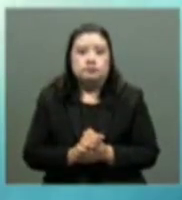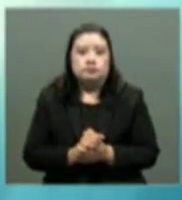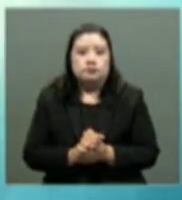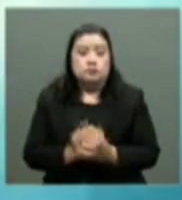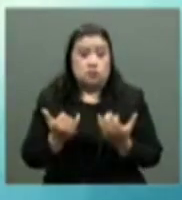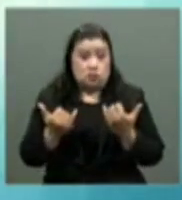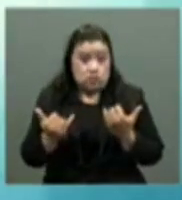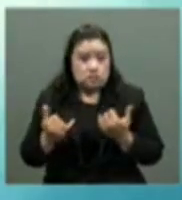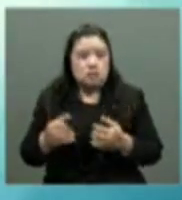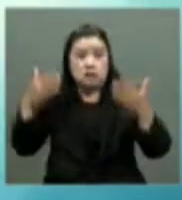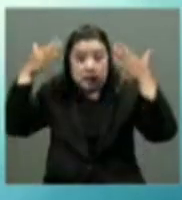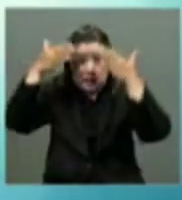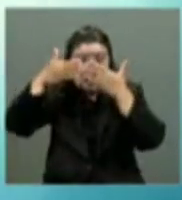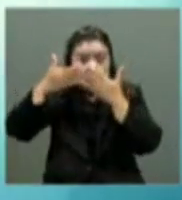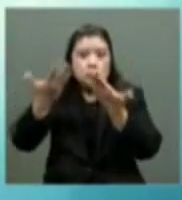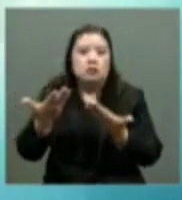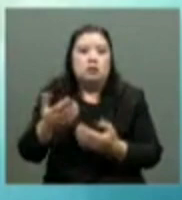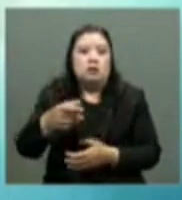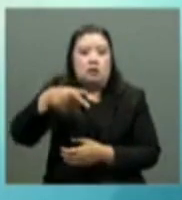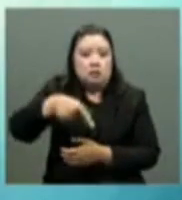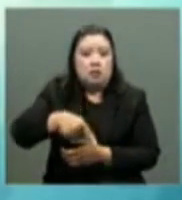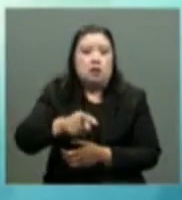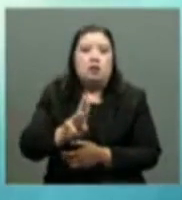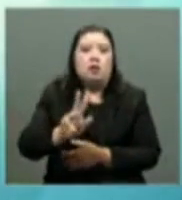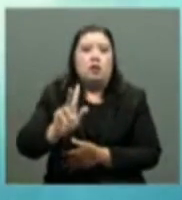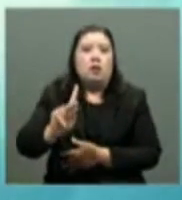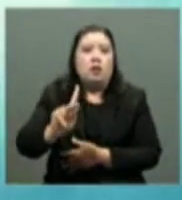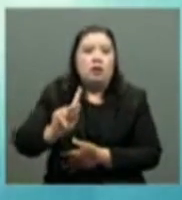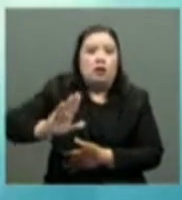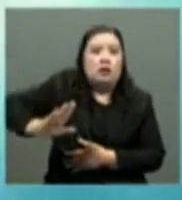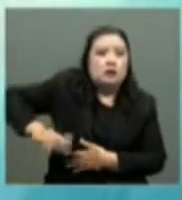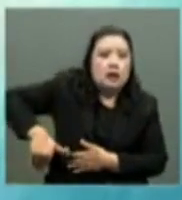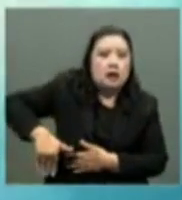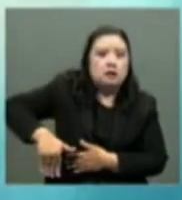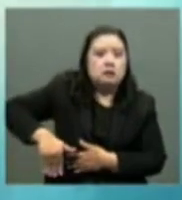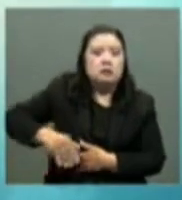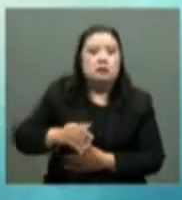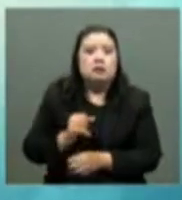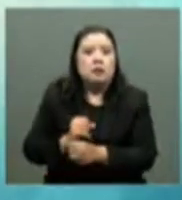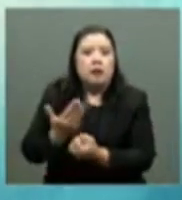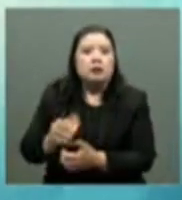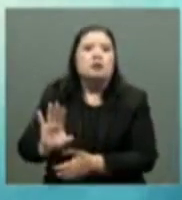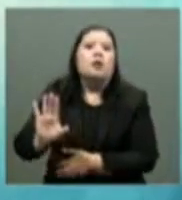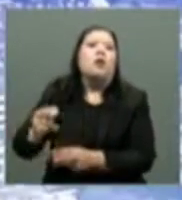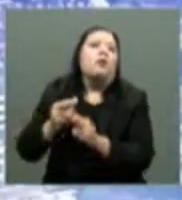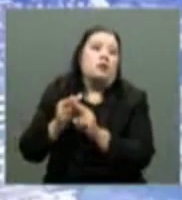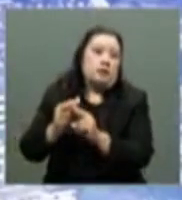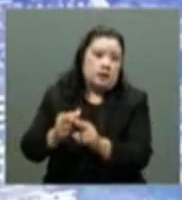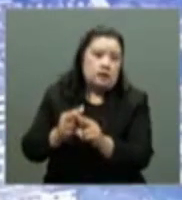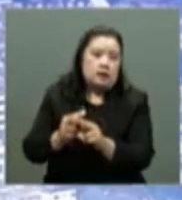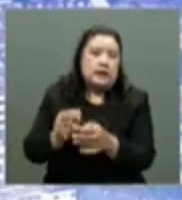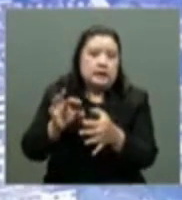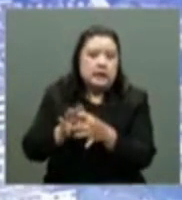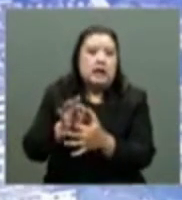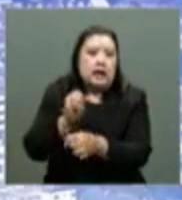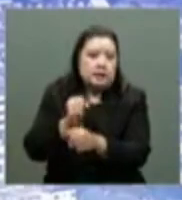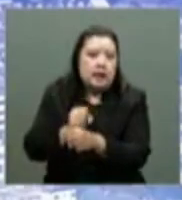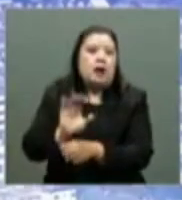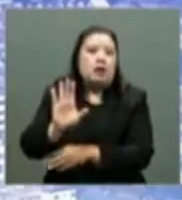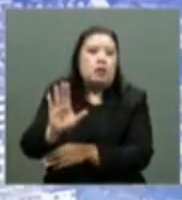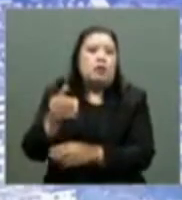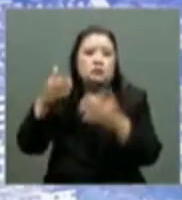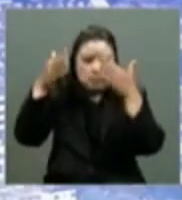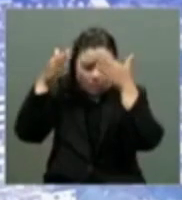าศนะครับซึ่งเป็นเรื่องของประเทศของเขาอาจจะมีข้อจำกัดอะไรแตกต่างกันเราคงไม่ว่ากัน